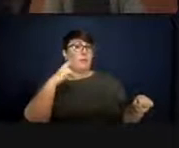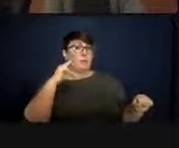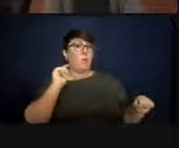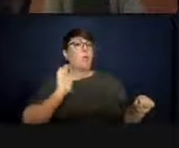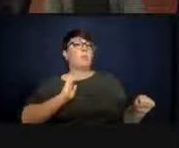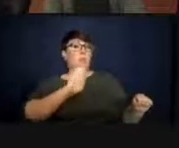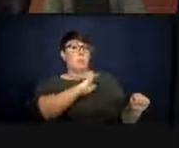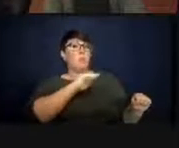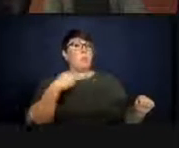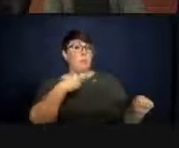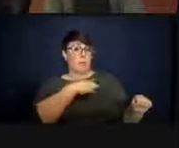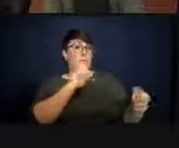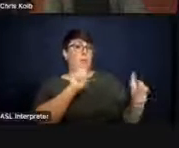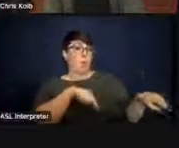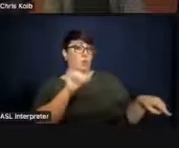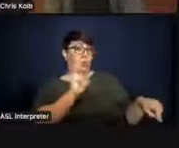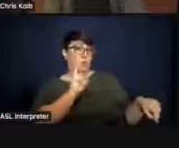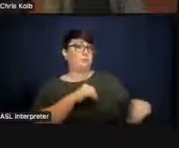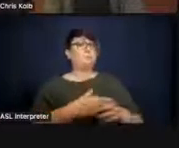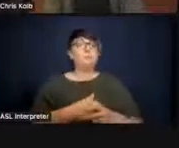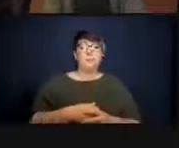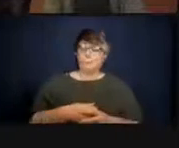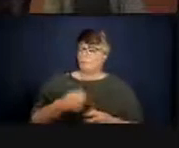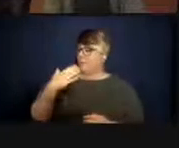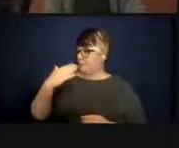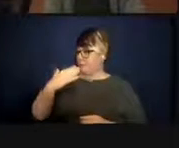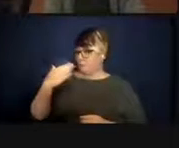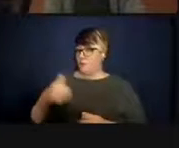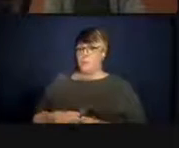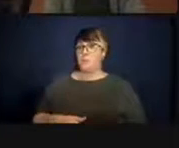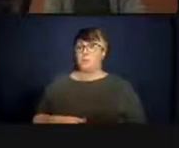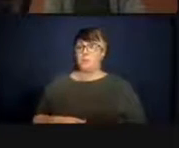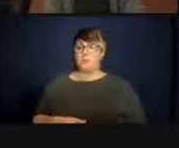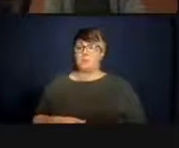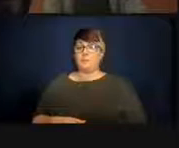مرشدة آنذاك وأعتقد بأن أعضاء